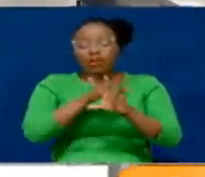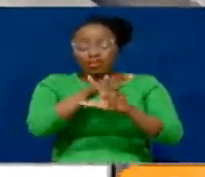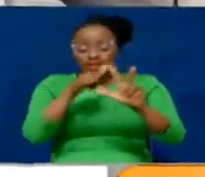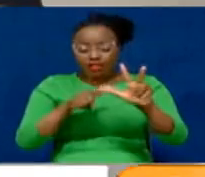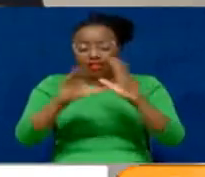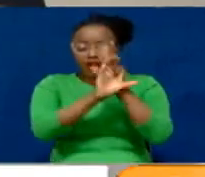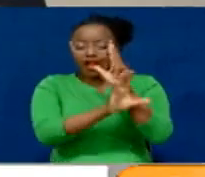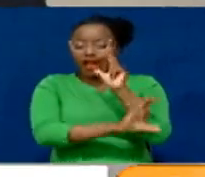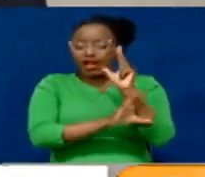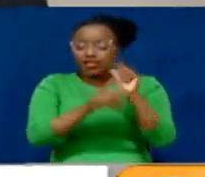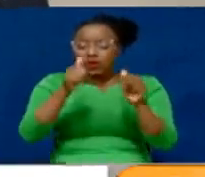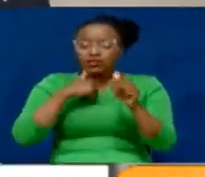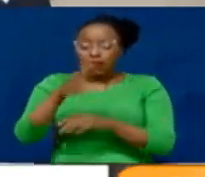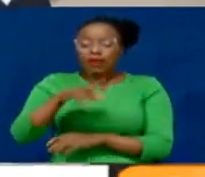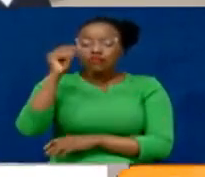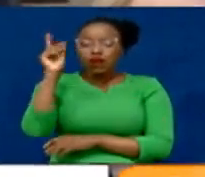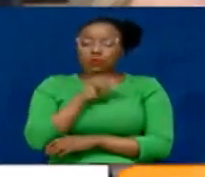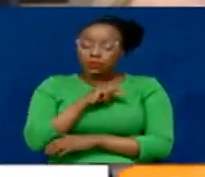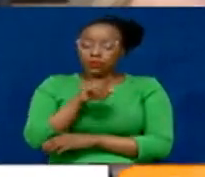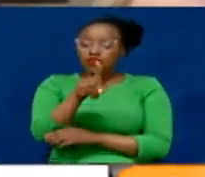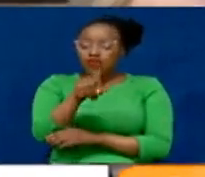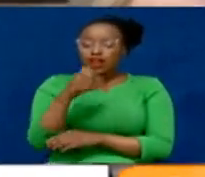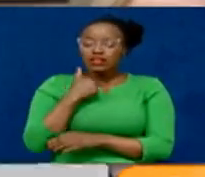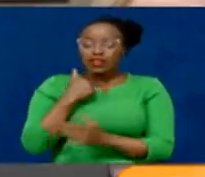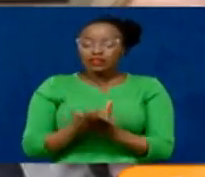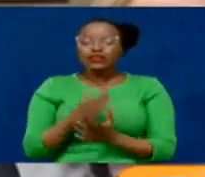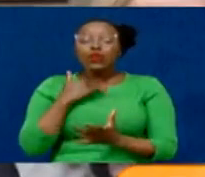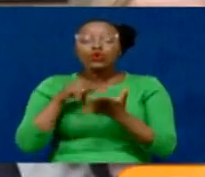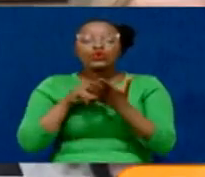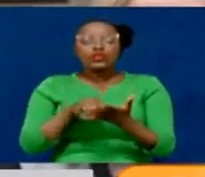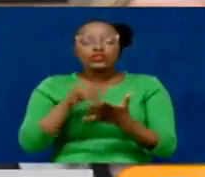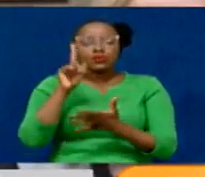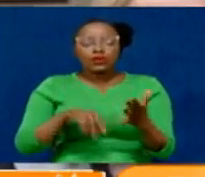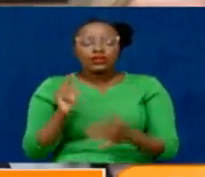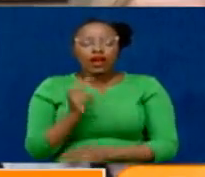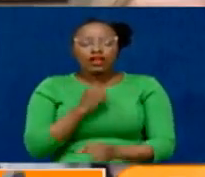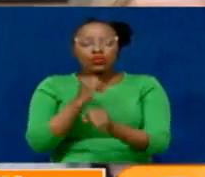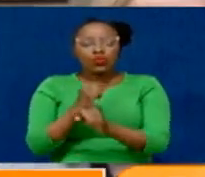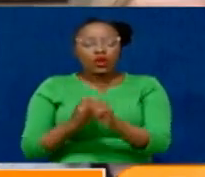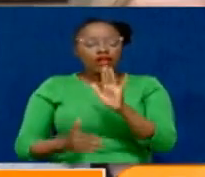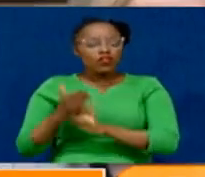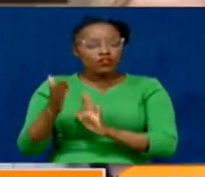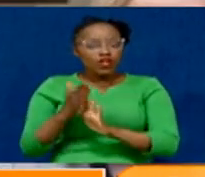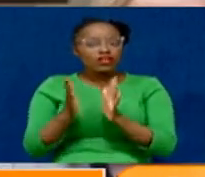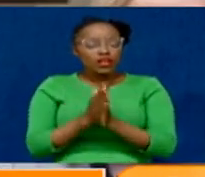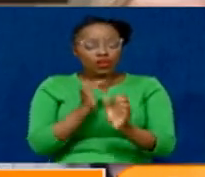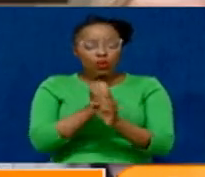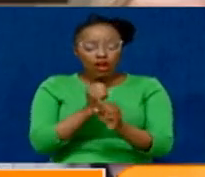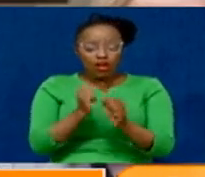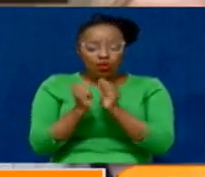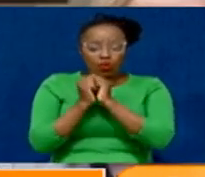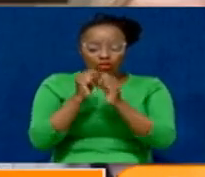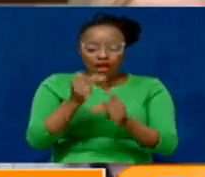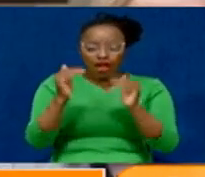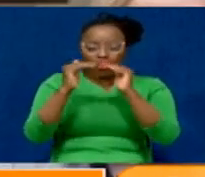matatu ambayo yamepatwa na virusi hivyo. I wish to stress that we're working quickly and we're working with a high